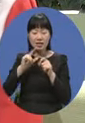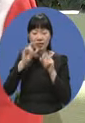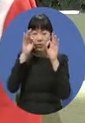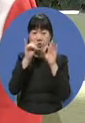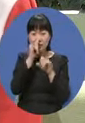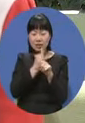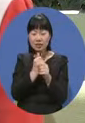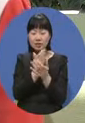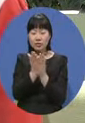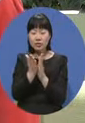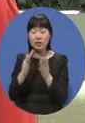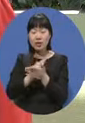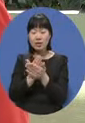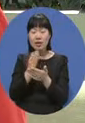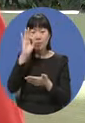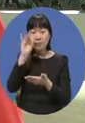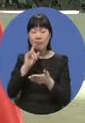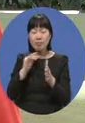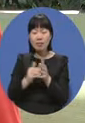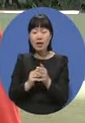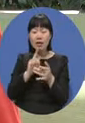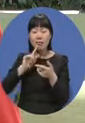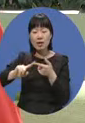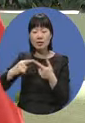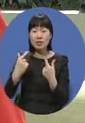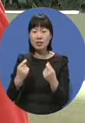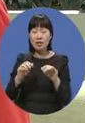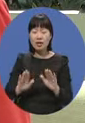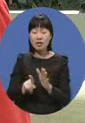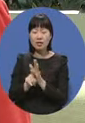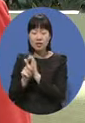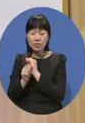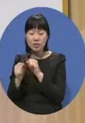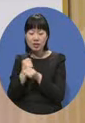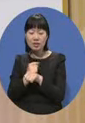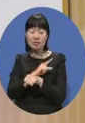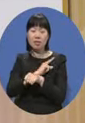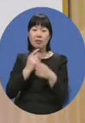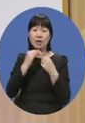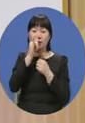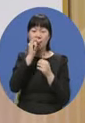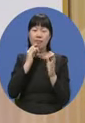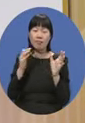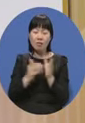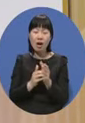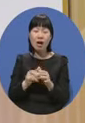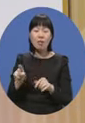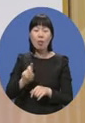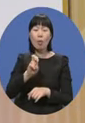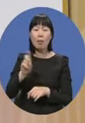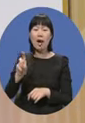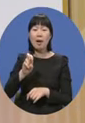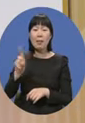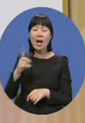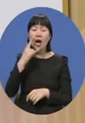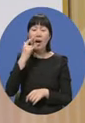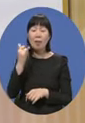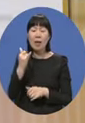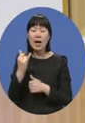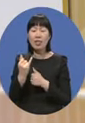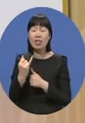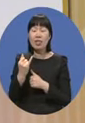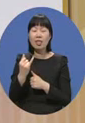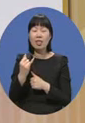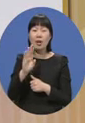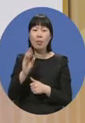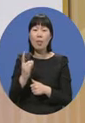있는 유형들을 조금 나눠 봤는데요 말씀하신 것처럼 이제 의존 형이 제일 많아요 우리가 흔히 마마보이 파파 거리라고 하는 거죠